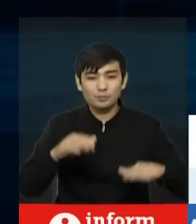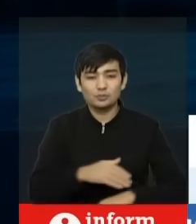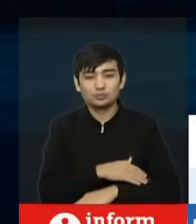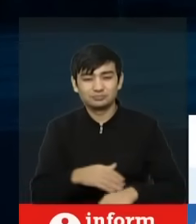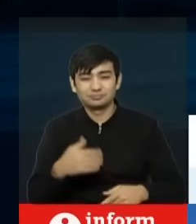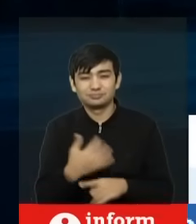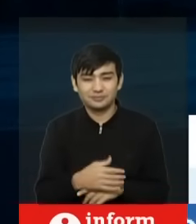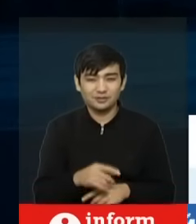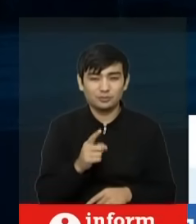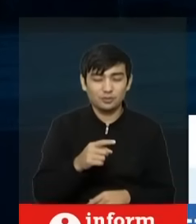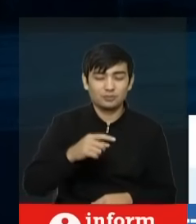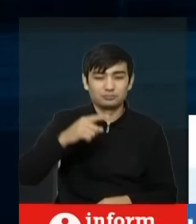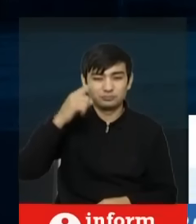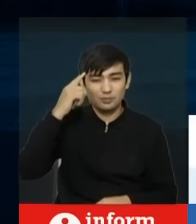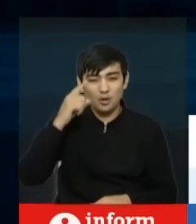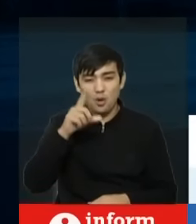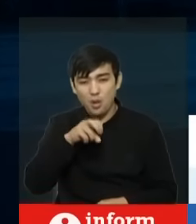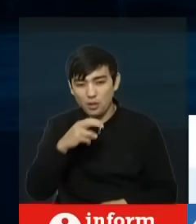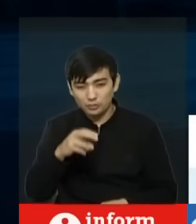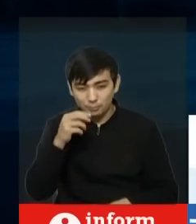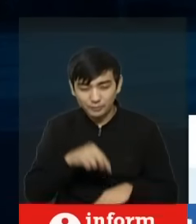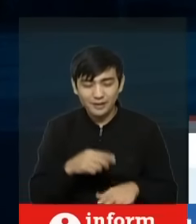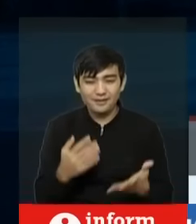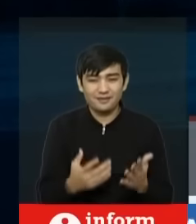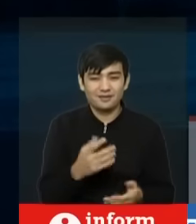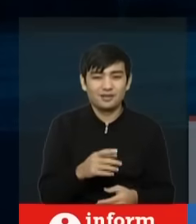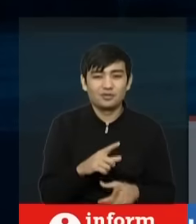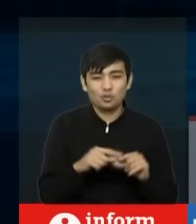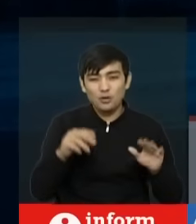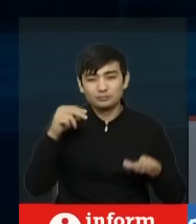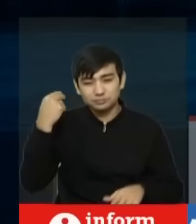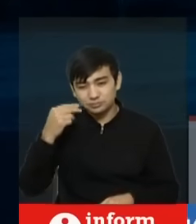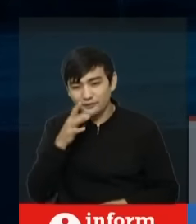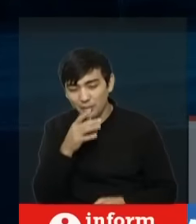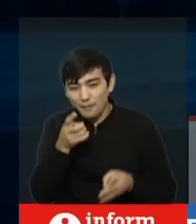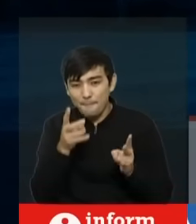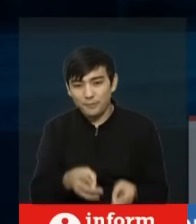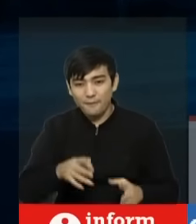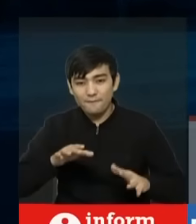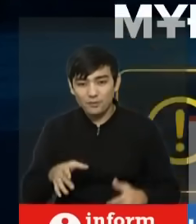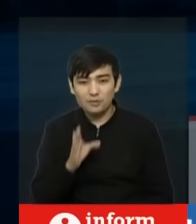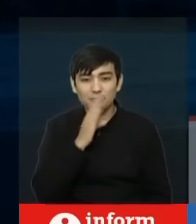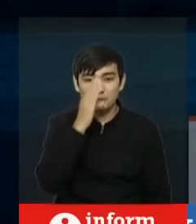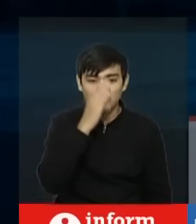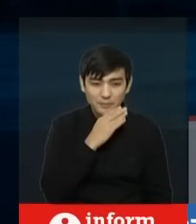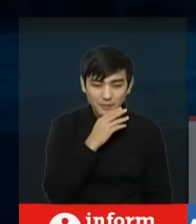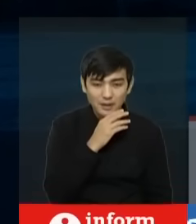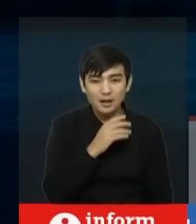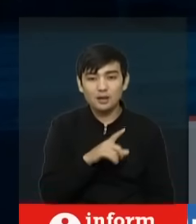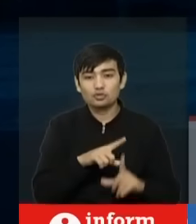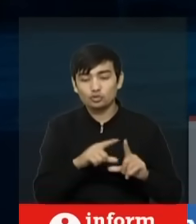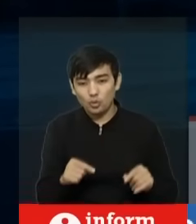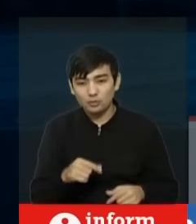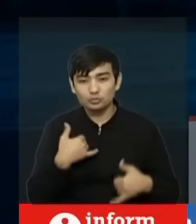оқушының басына мұз құласа, немесе сабақ қоңырау кезінде қандай да бір оқыс жағдайға тап болса, ата-ана мектеп әкімшілігі